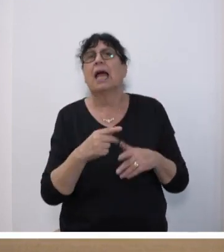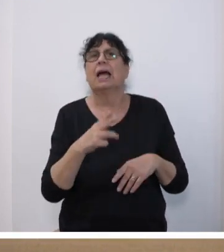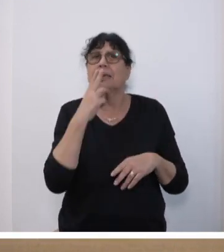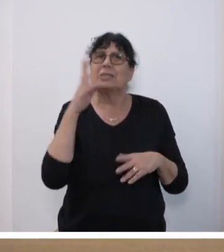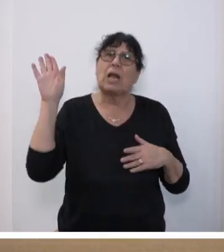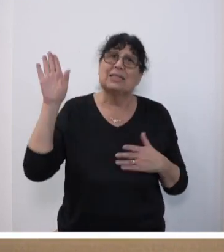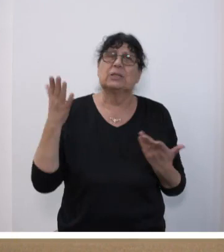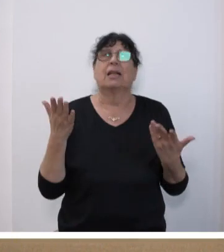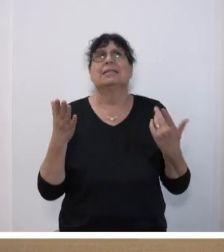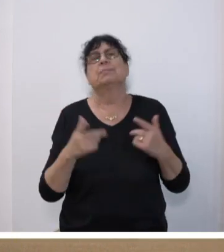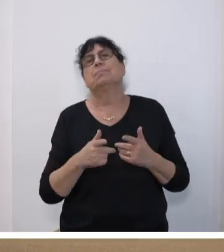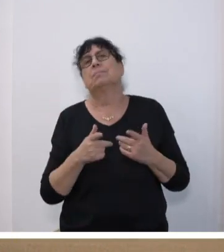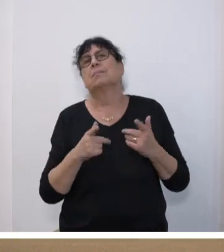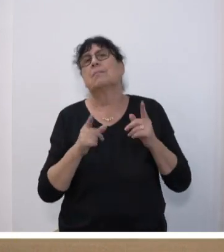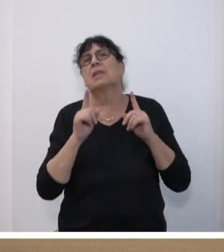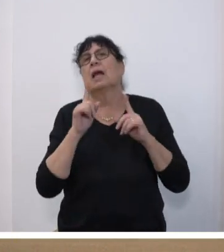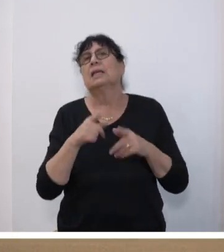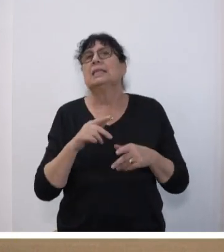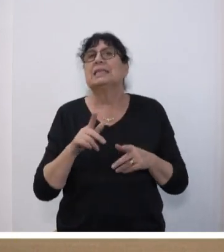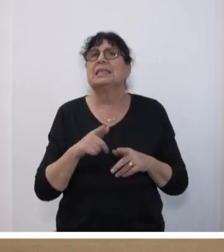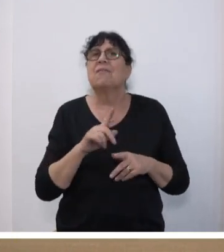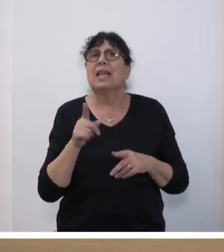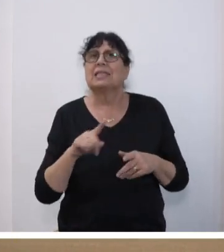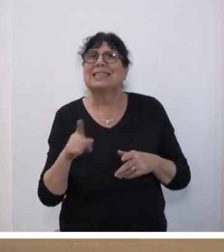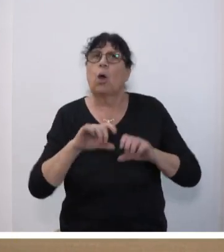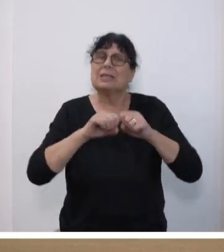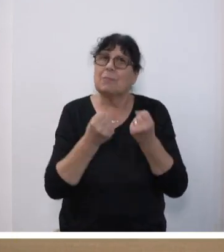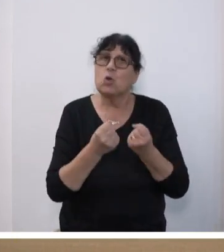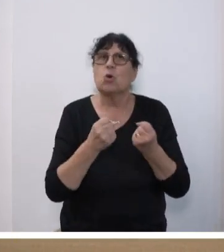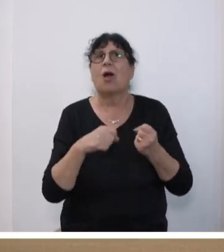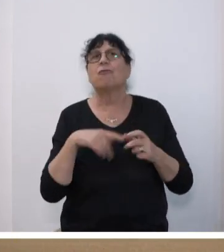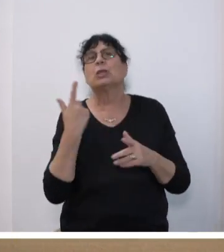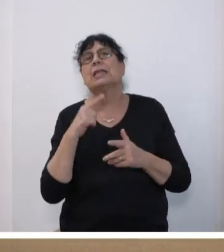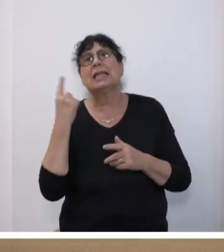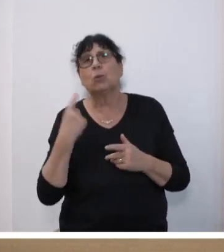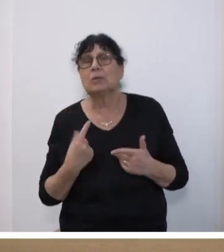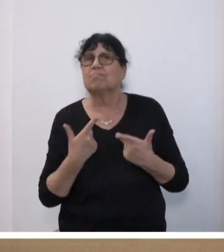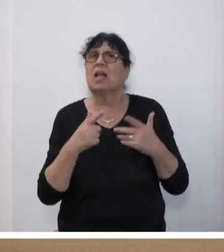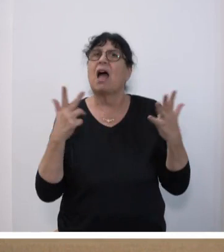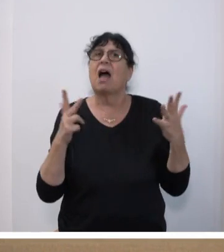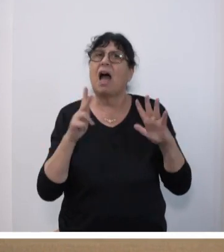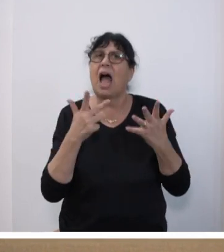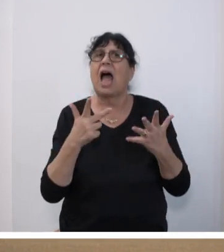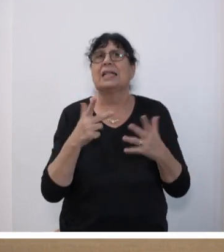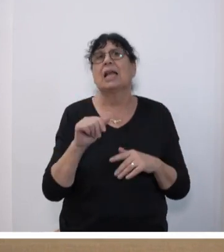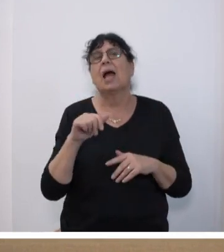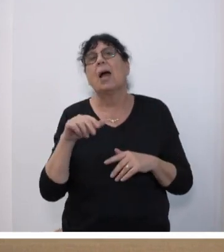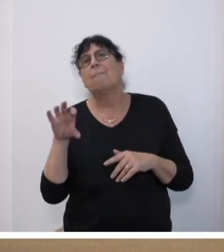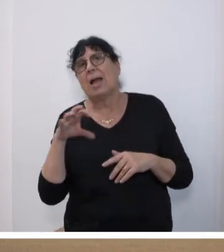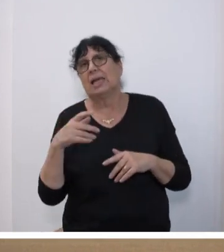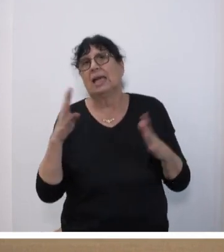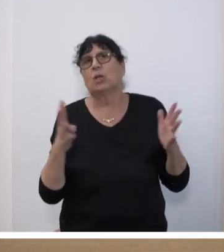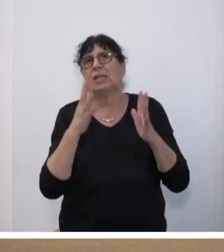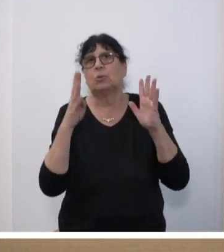Nationalsozialisten, den Zivilisationsbruch der Shoah. Der 8. Mai 1945 mag ein Tag der Befreiung gewesen